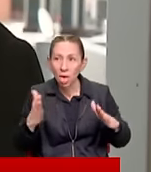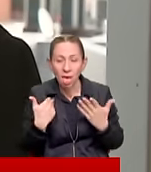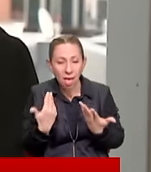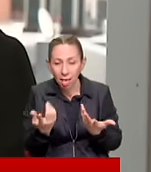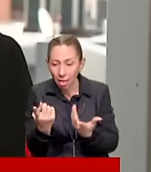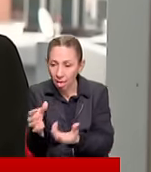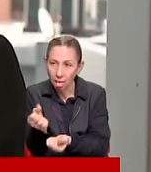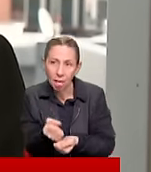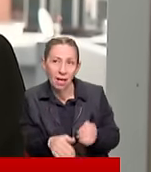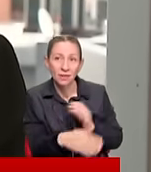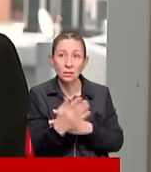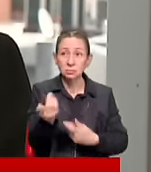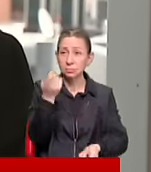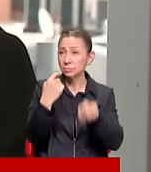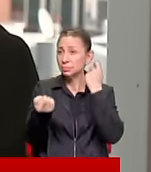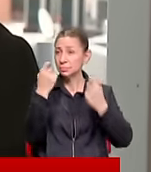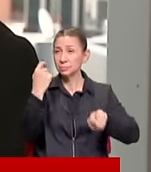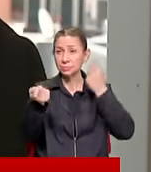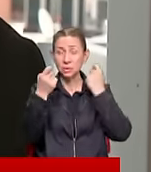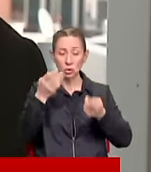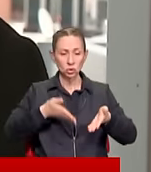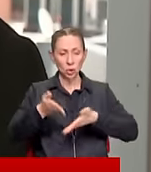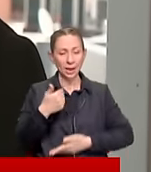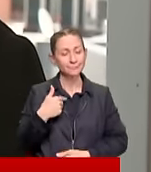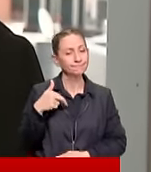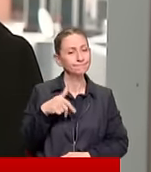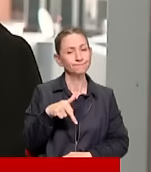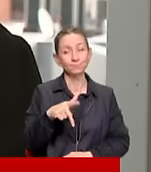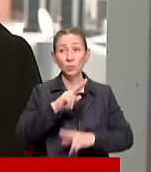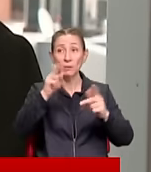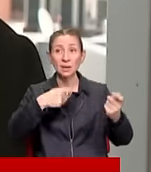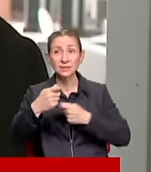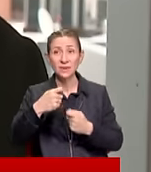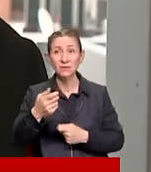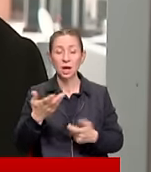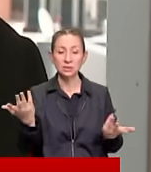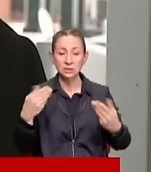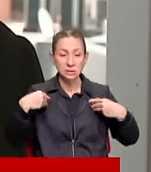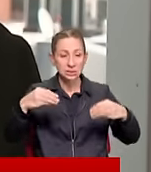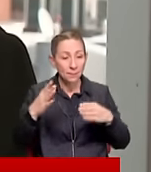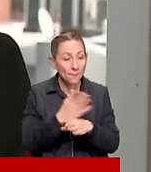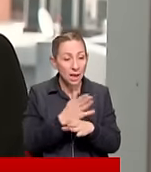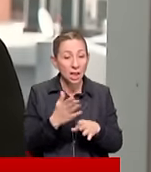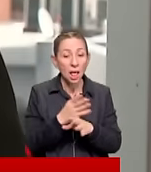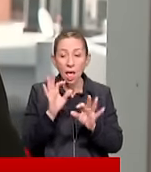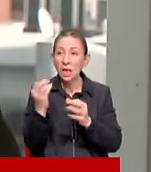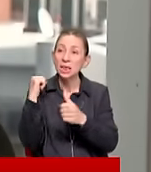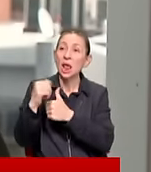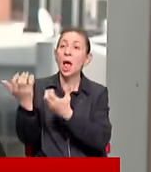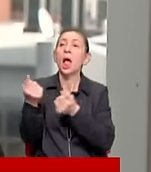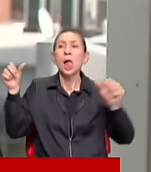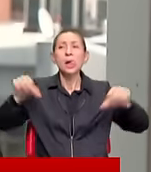diyen insanlardan örgündü. Sokakta gezdiğimizde o esnaflar artık sattığımız balı yerine